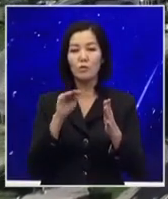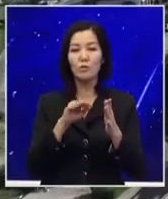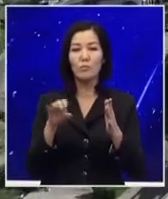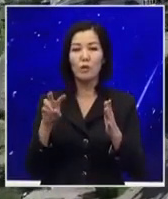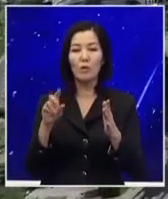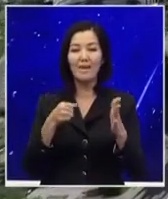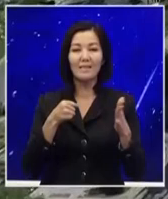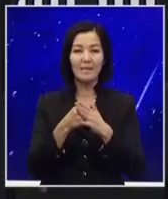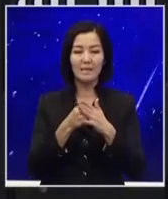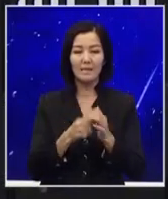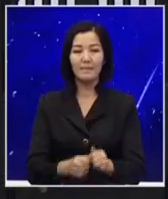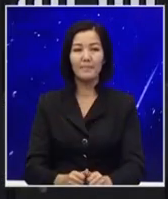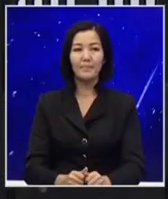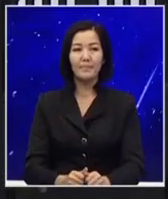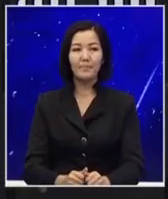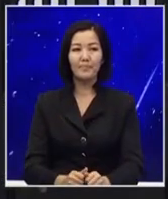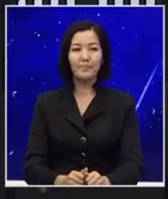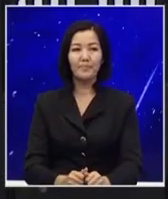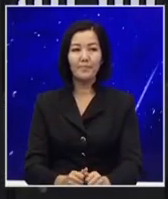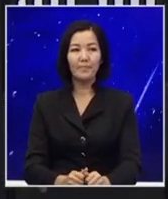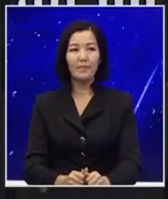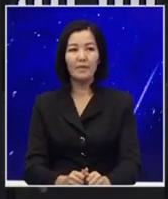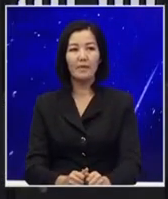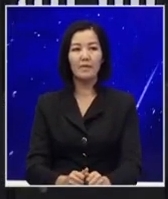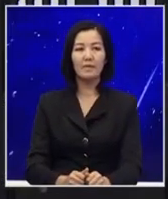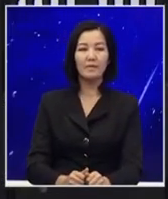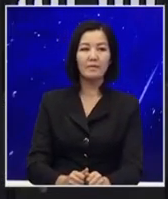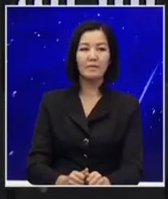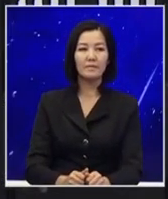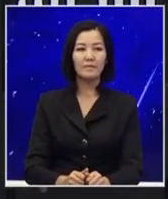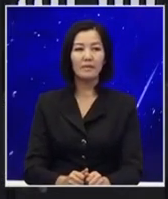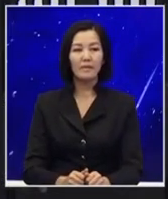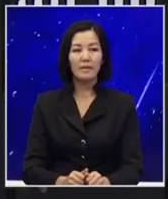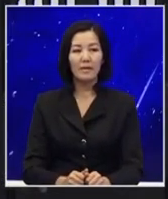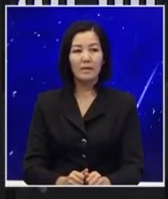теңге аралығында. От расположения, это очень важно, какой этаж.